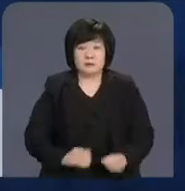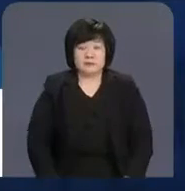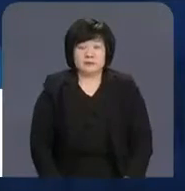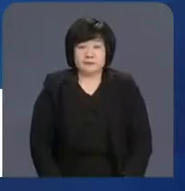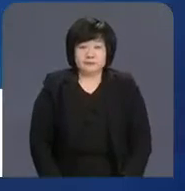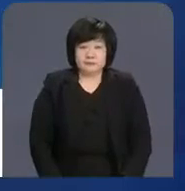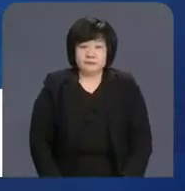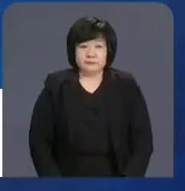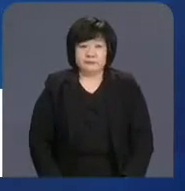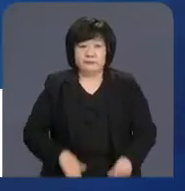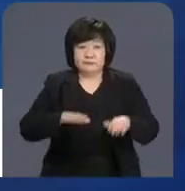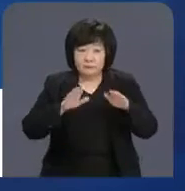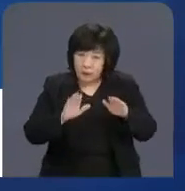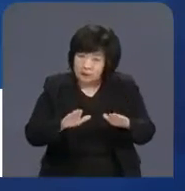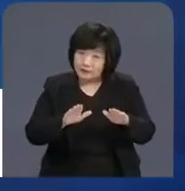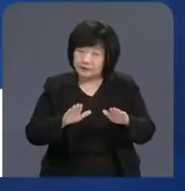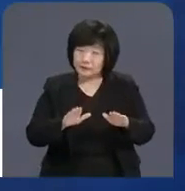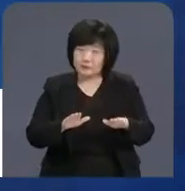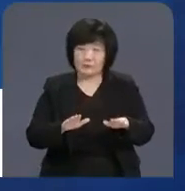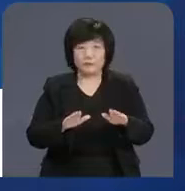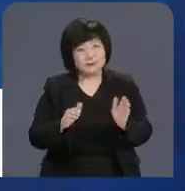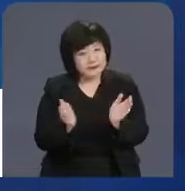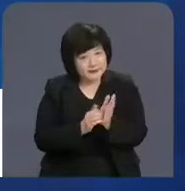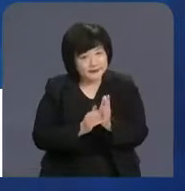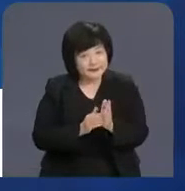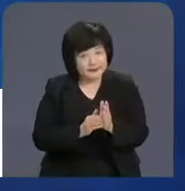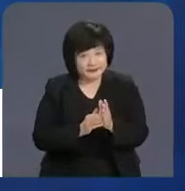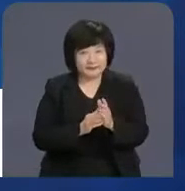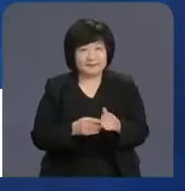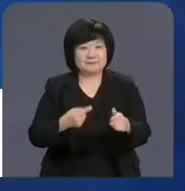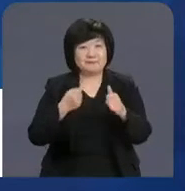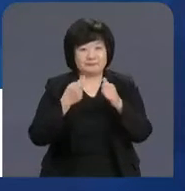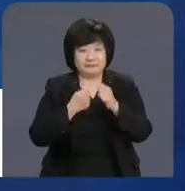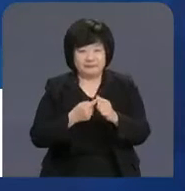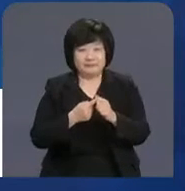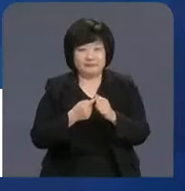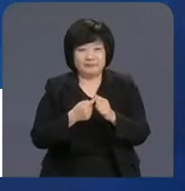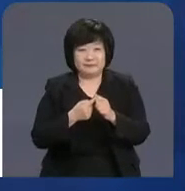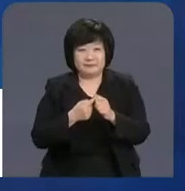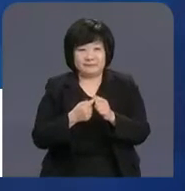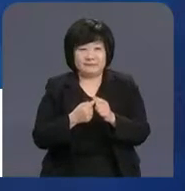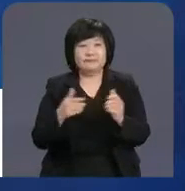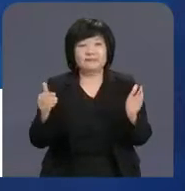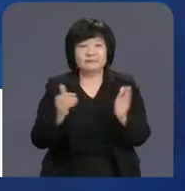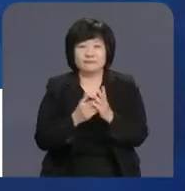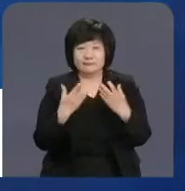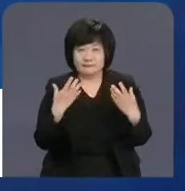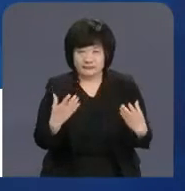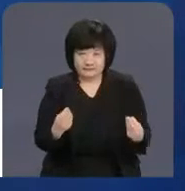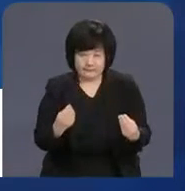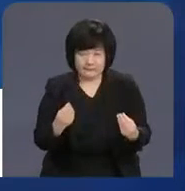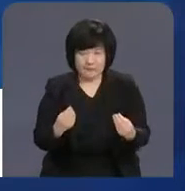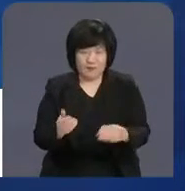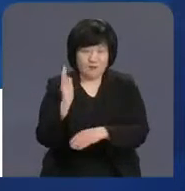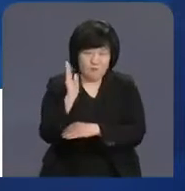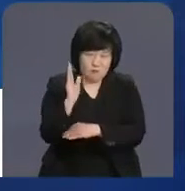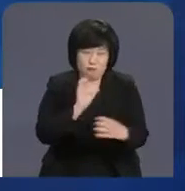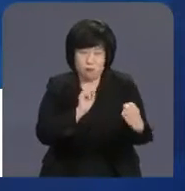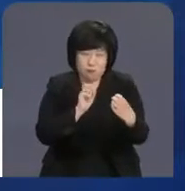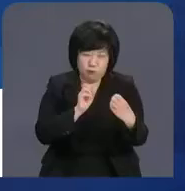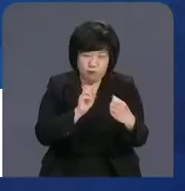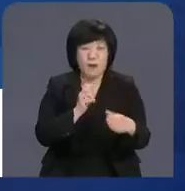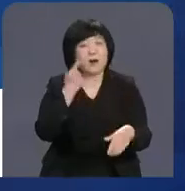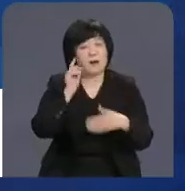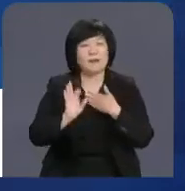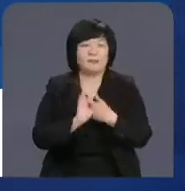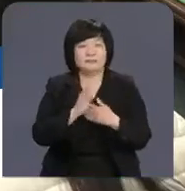그래서 오늘은 이제 이 정도에서 1탄은 끝을 맺고 너무 많이 이야기하면 이제 그다음